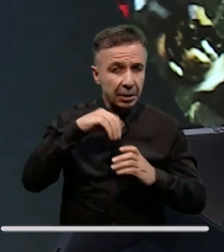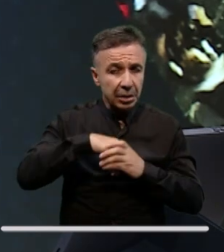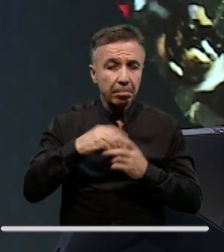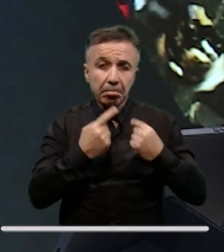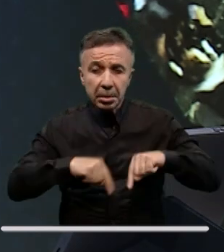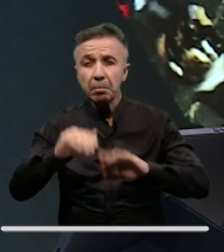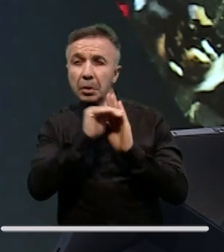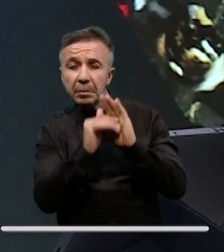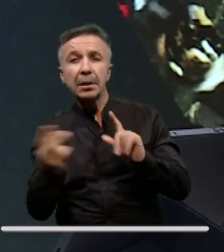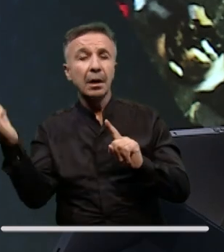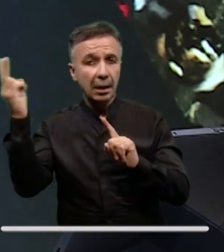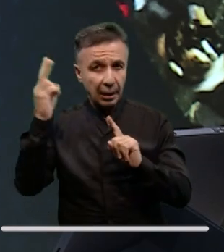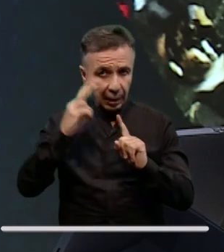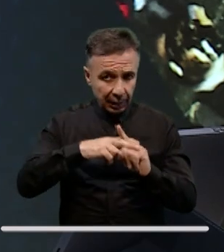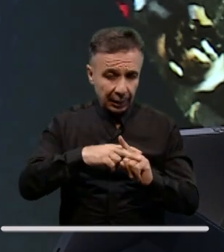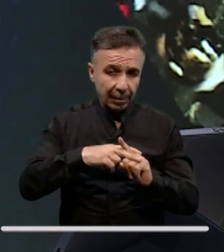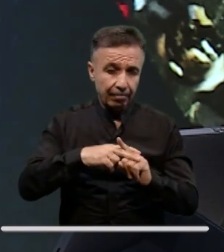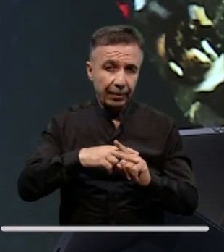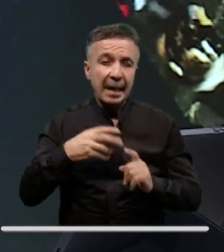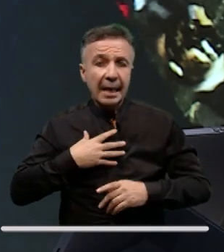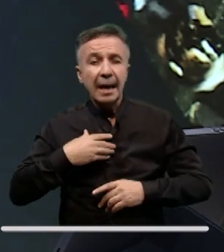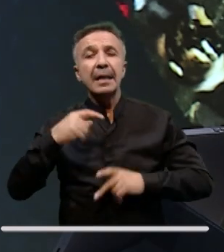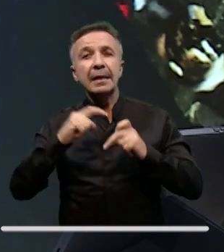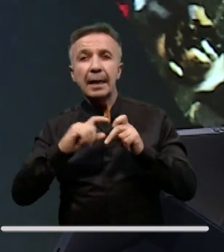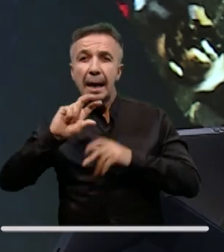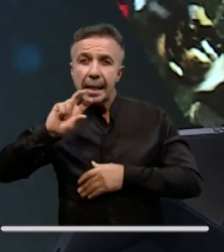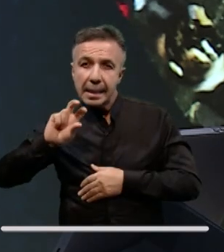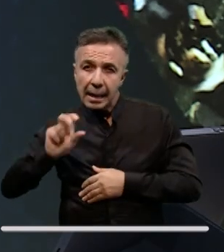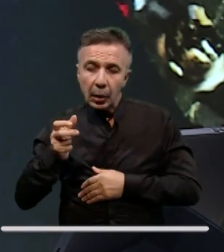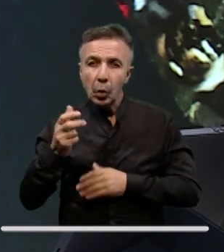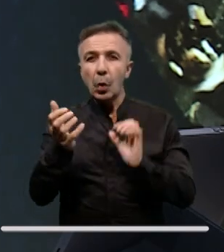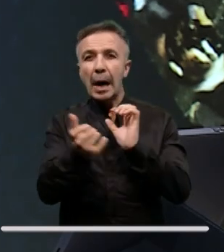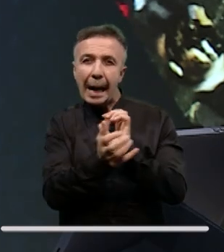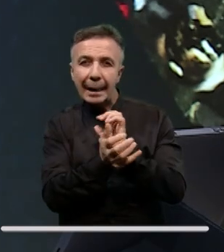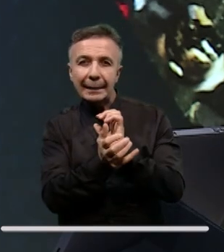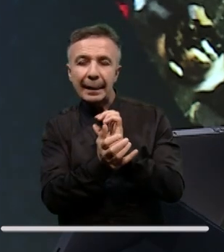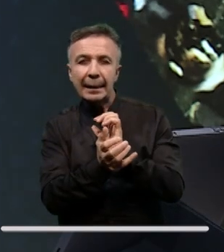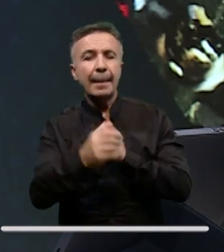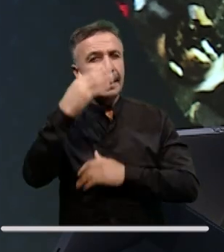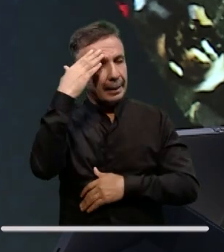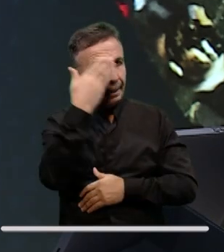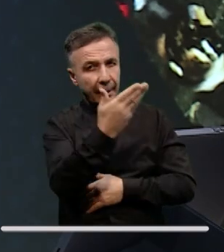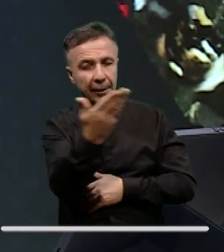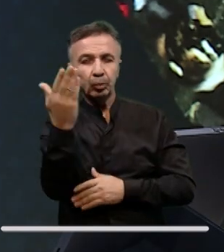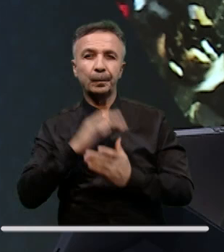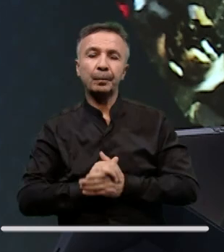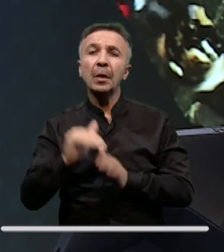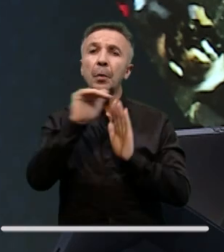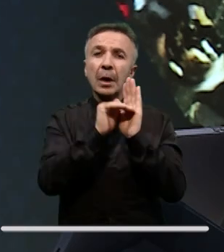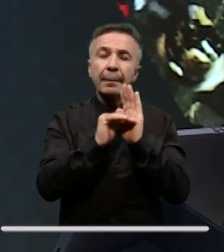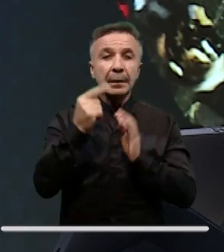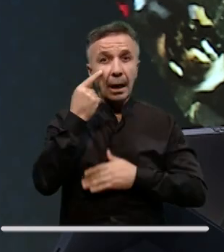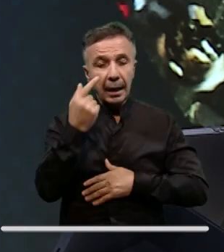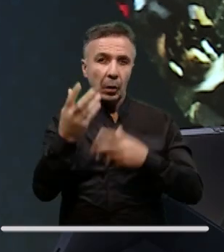programımıza ve Heyecanımı ortak olan Diyanet Risalet Radyo ailesine de selamlarımızı iletiyoruz Efendim programımız